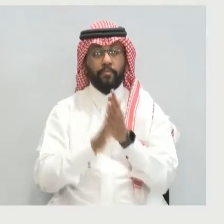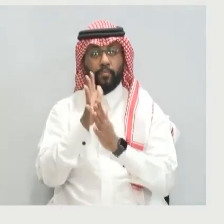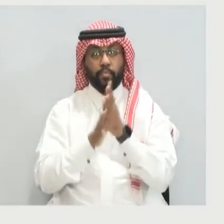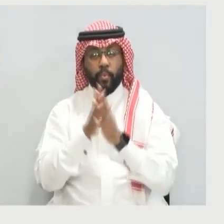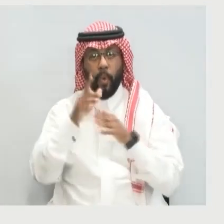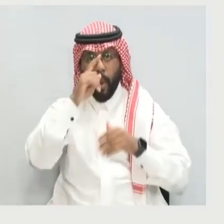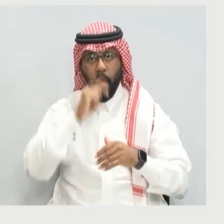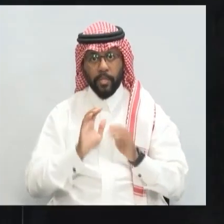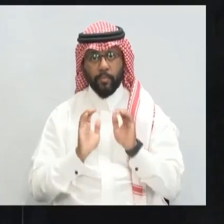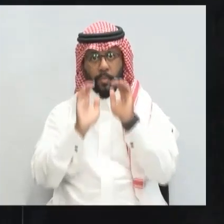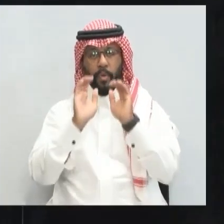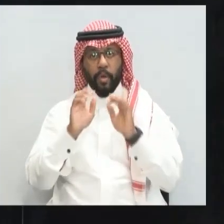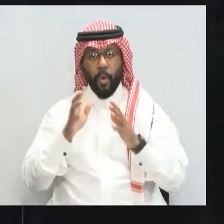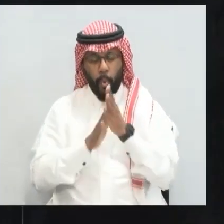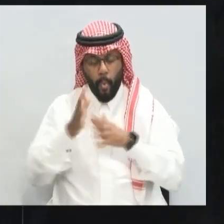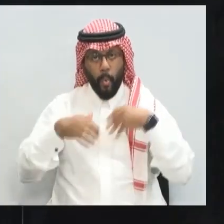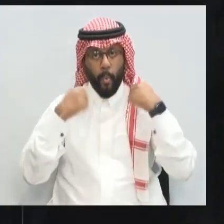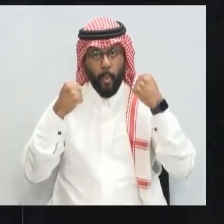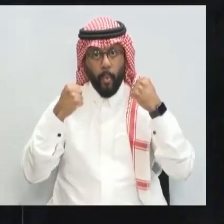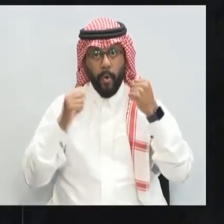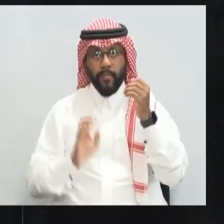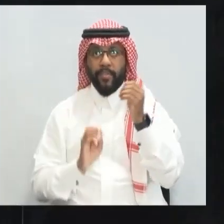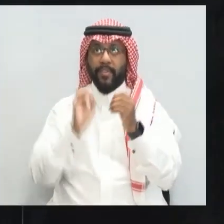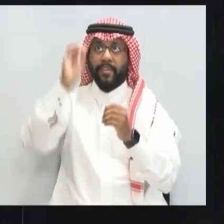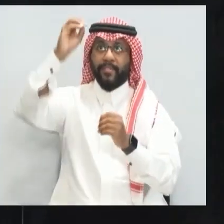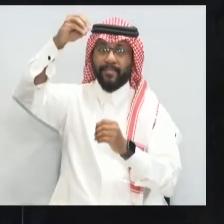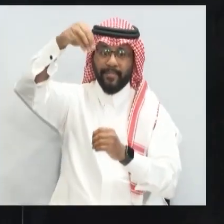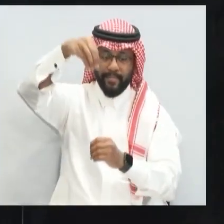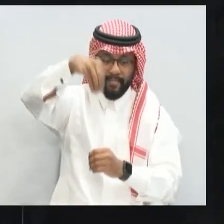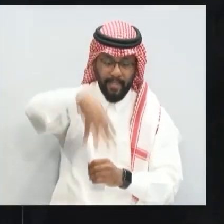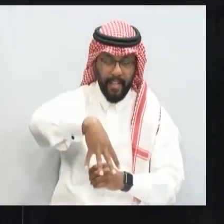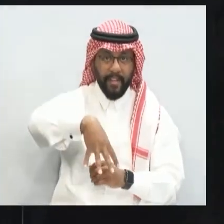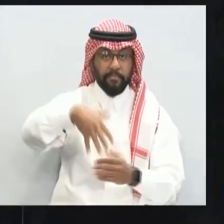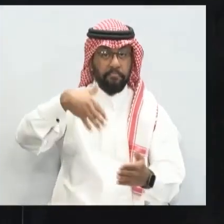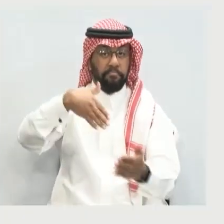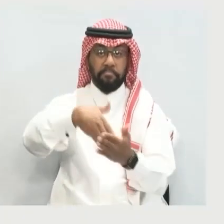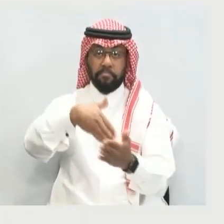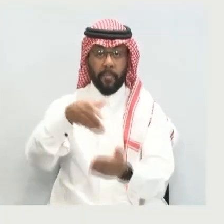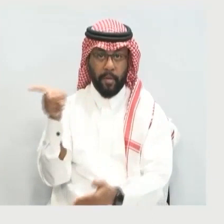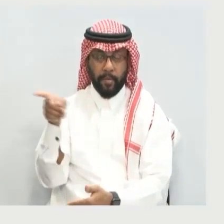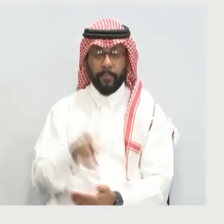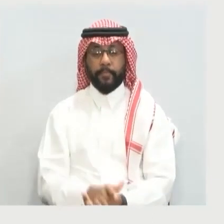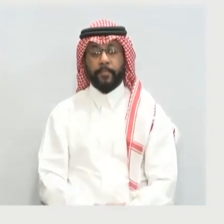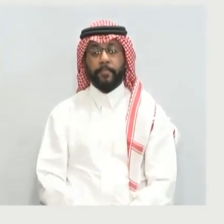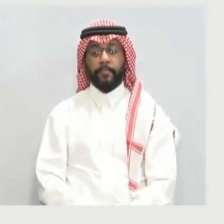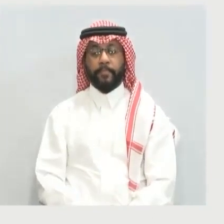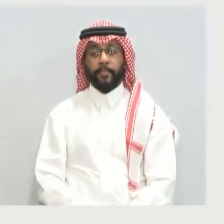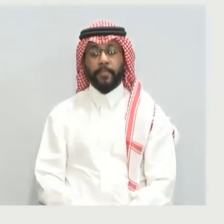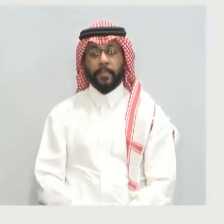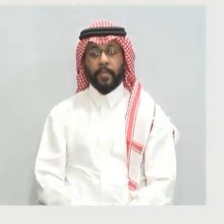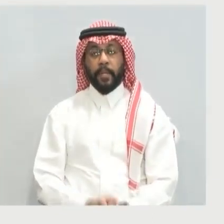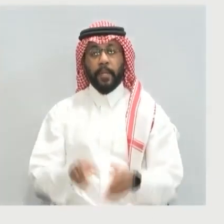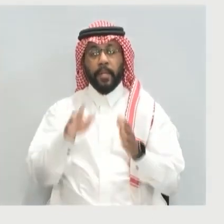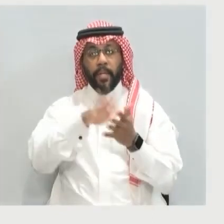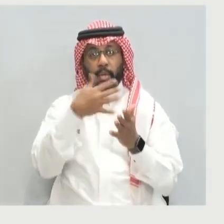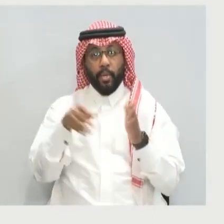التفاعلات تحتاج الى قوه وطاقه عاليه حتى يحدث بعد ذلك يعطيني النواتج يلخص بعد ذلك الجدول